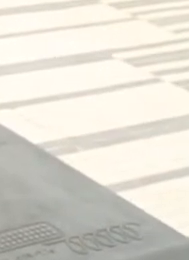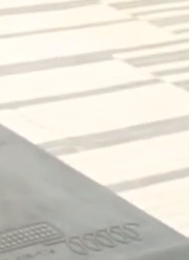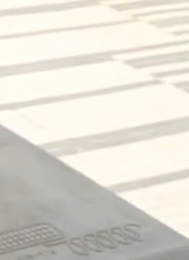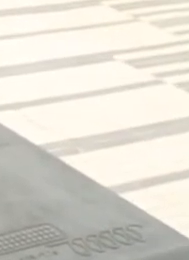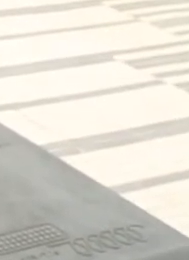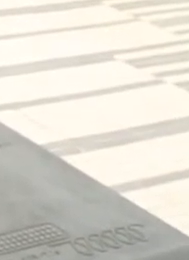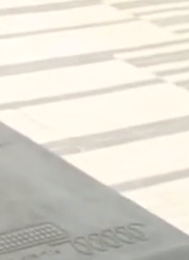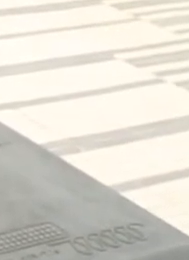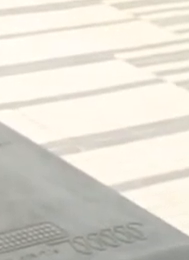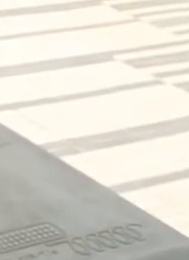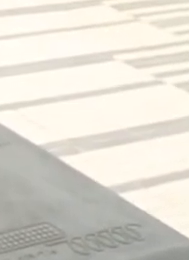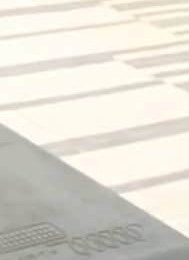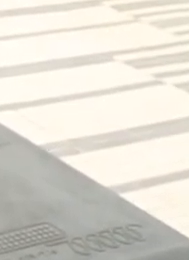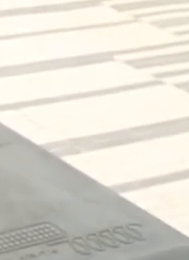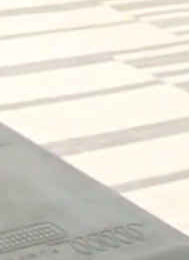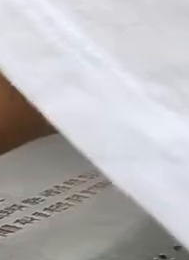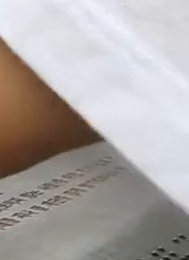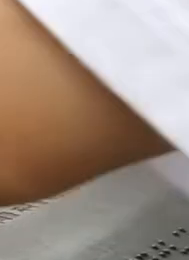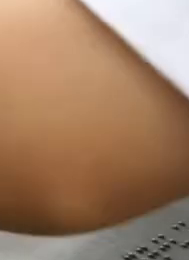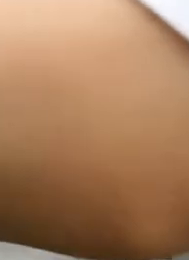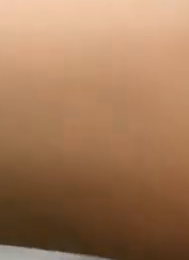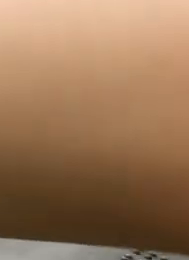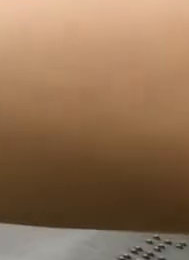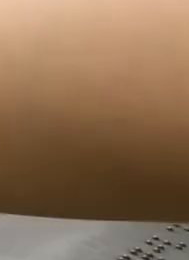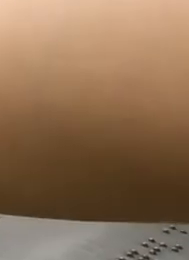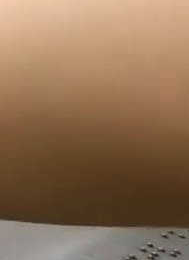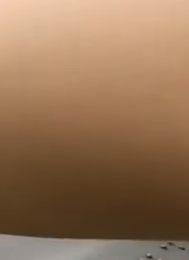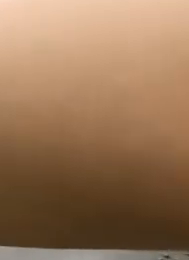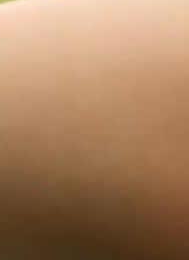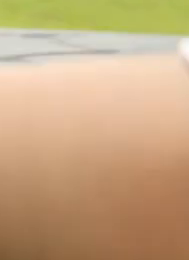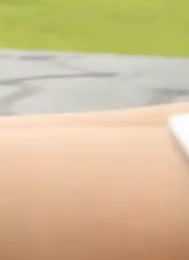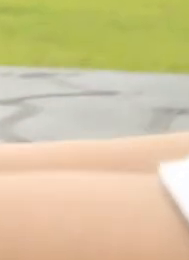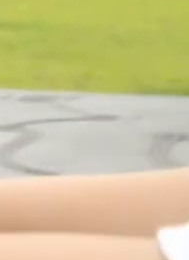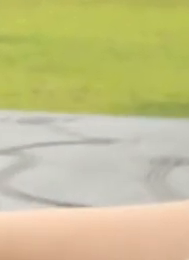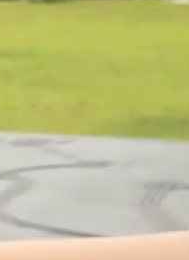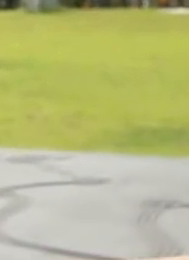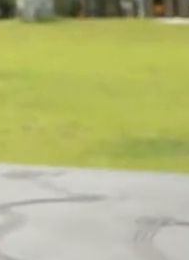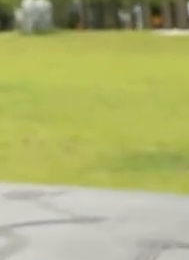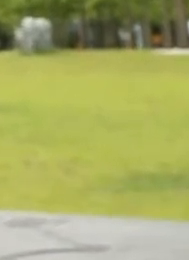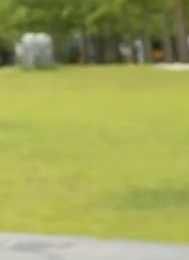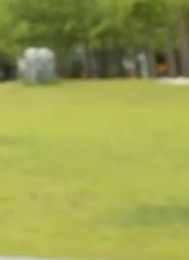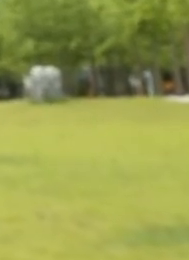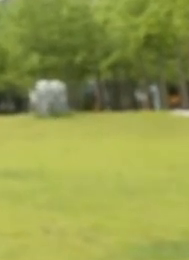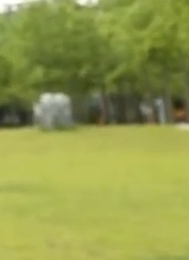네모 모양은 네모 말고 이상가? 얘는 어디에 알려줄까?